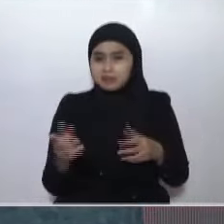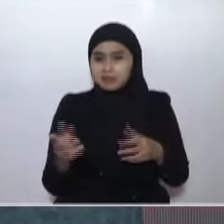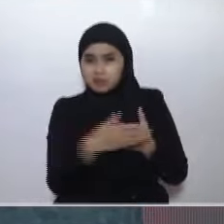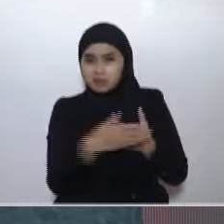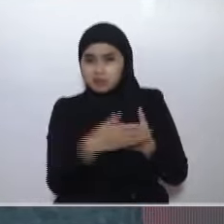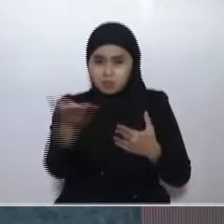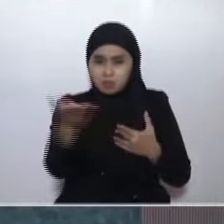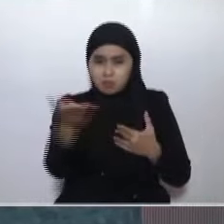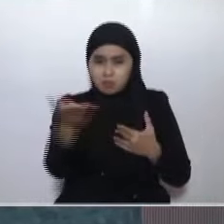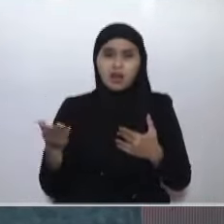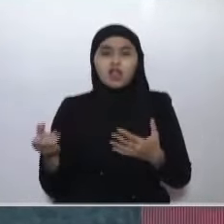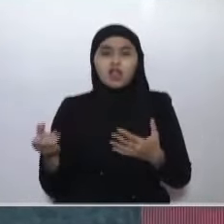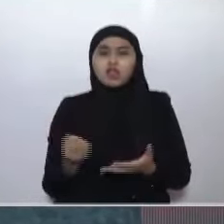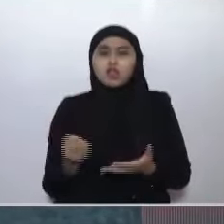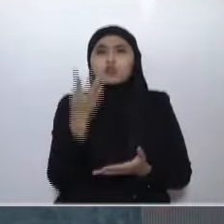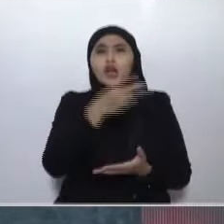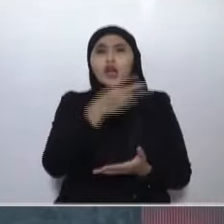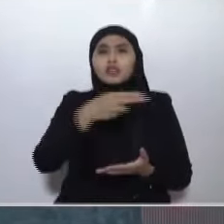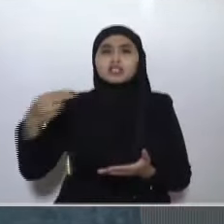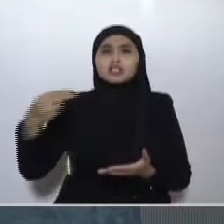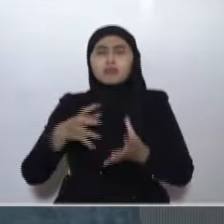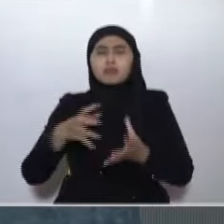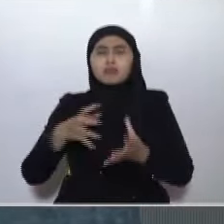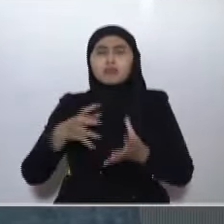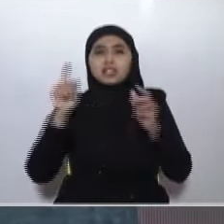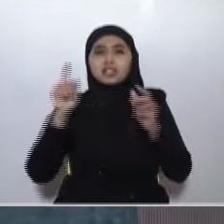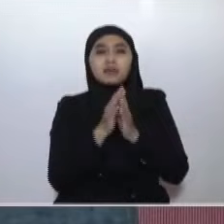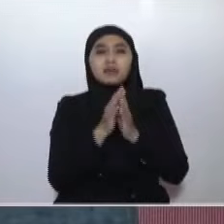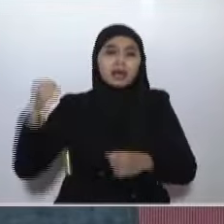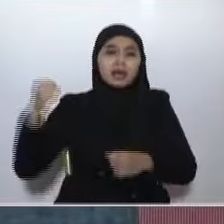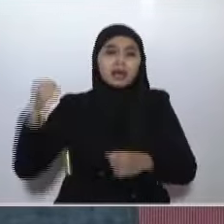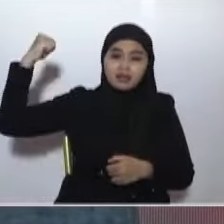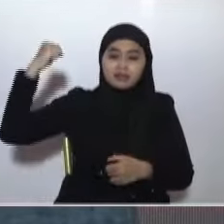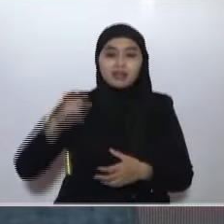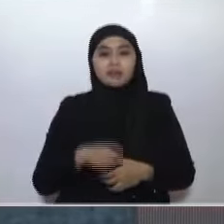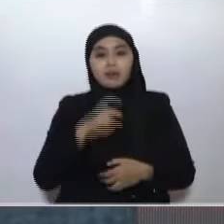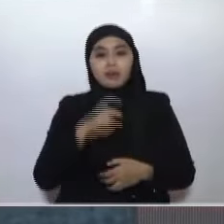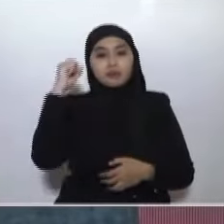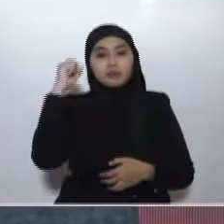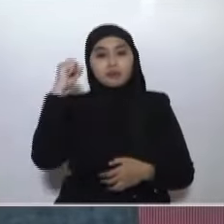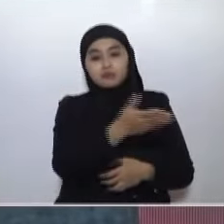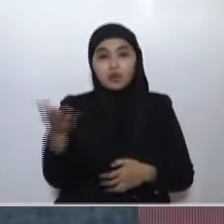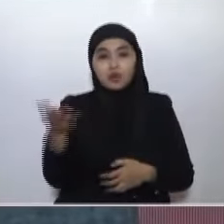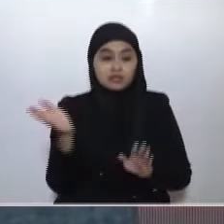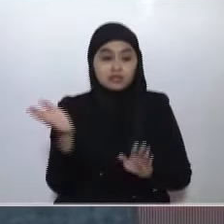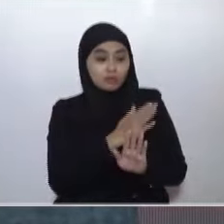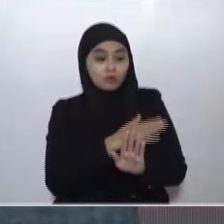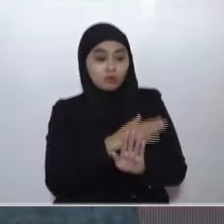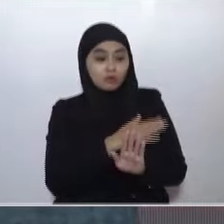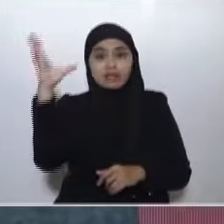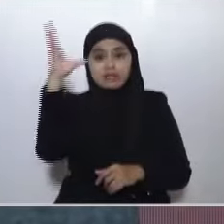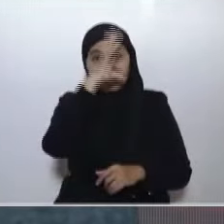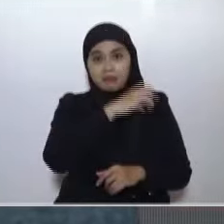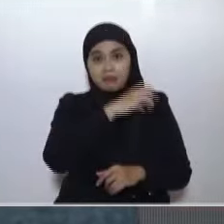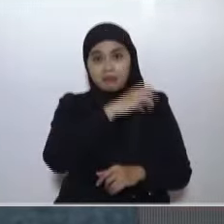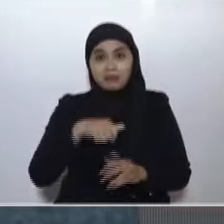Jawa Tengah bisa menjadi lebih hebat dan lebih Perkasa Bapak Ibu Bapak Ibu sekalian sebelum acara malam ini